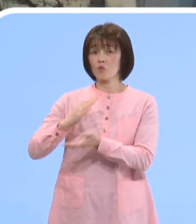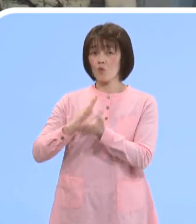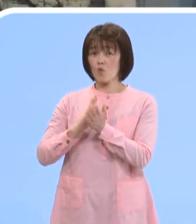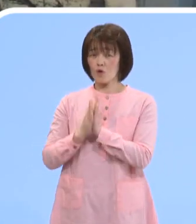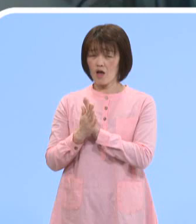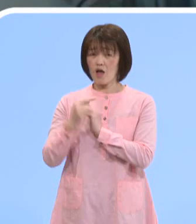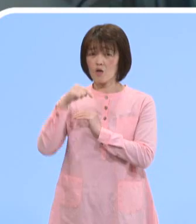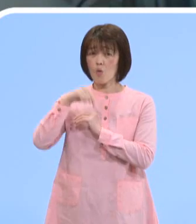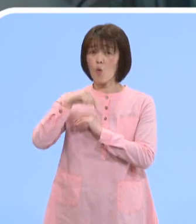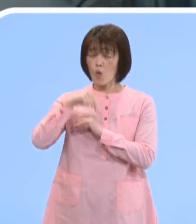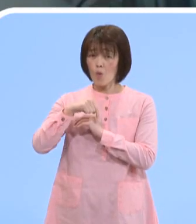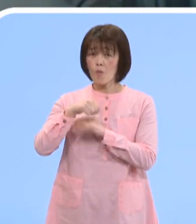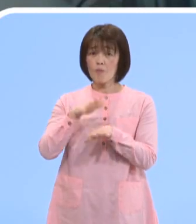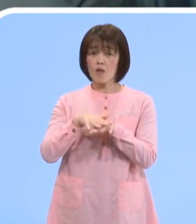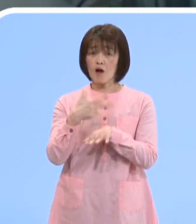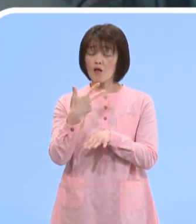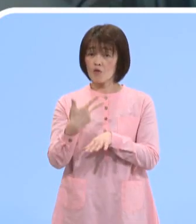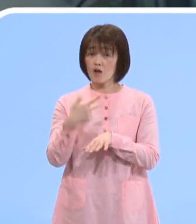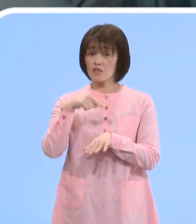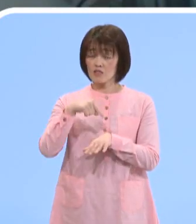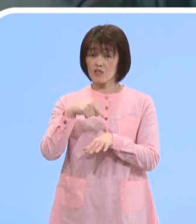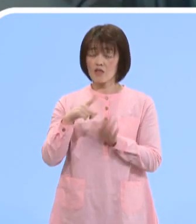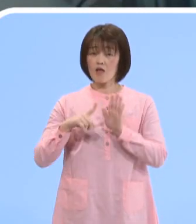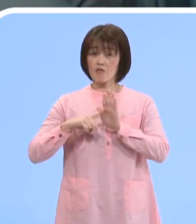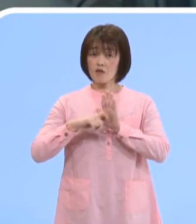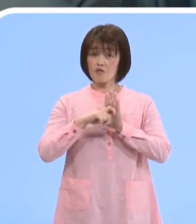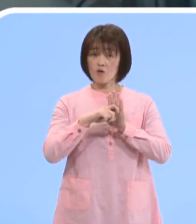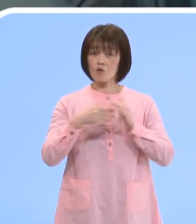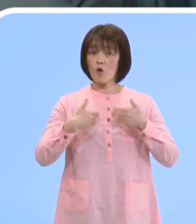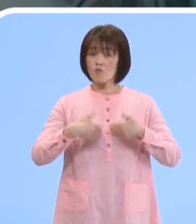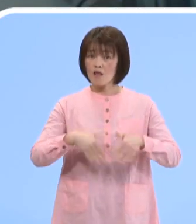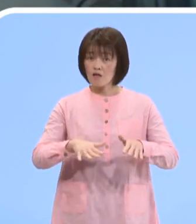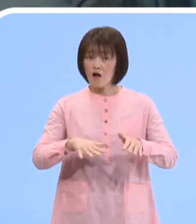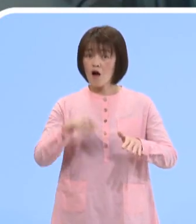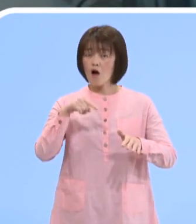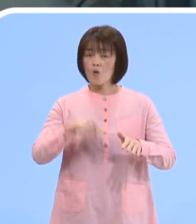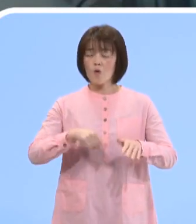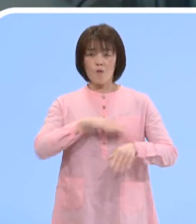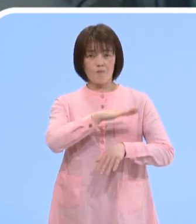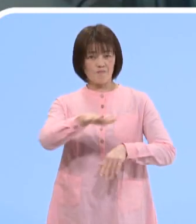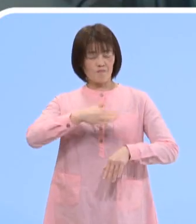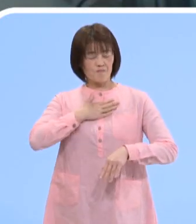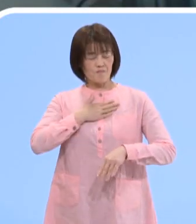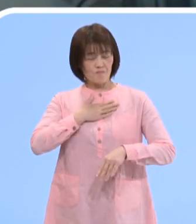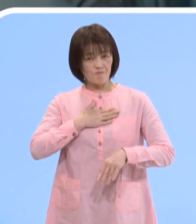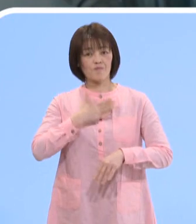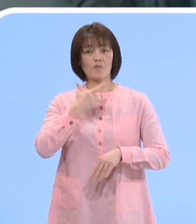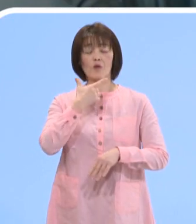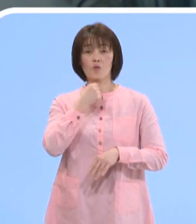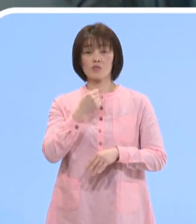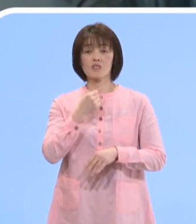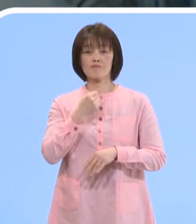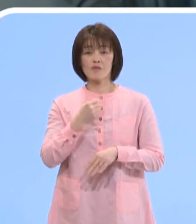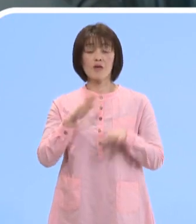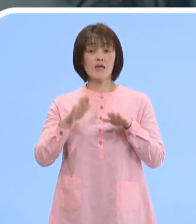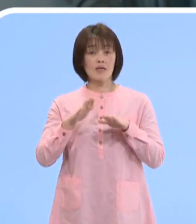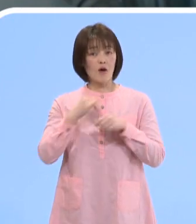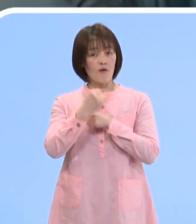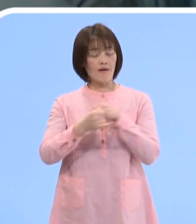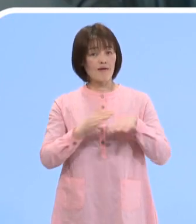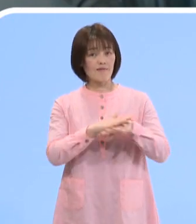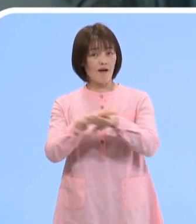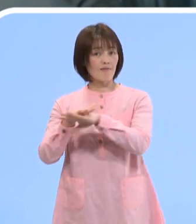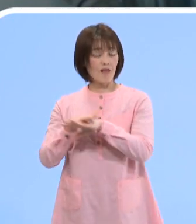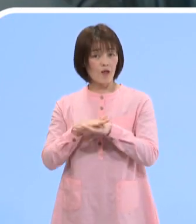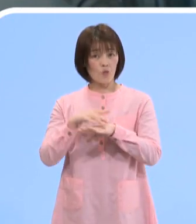兵庫県の本当に小さい町からですね、手塚治虫が生まれたっていうことを皆さんちゃんと意識してもらえればと思うんです。今特